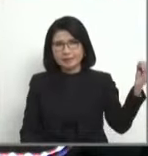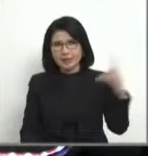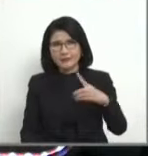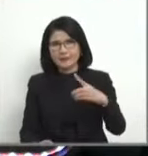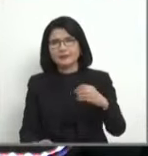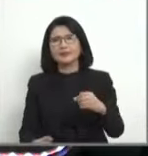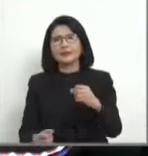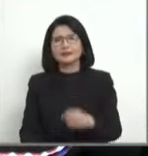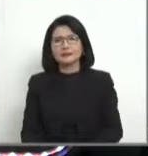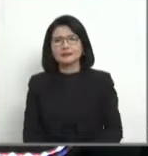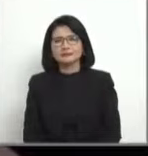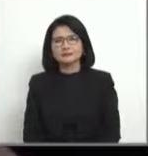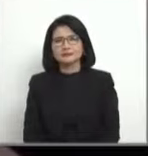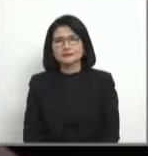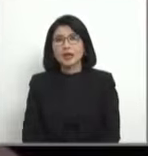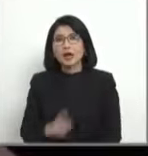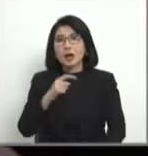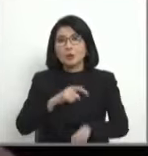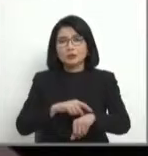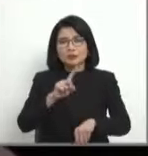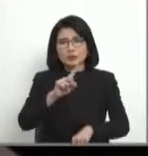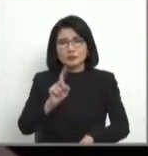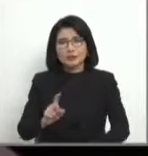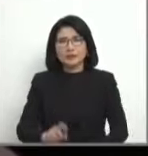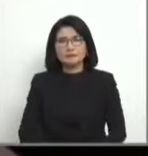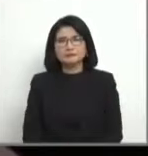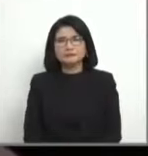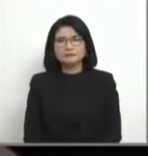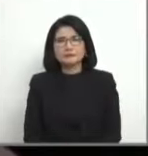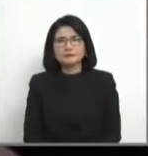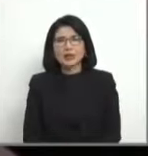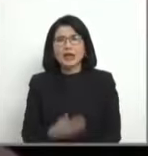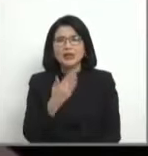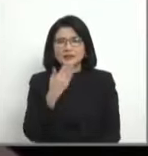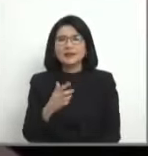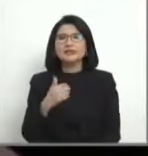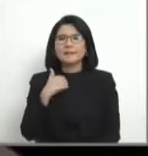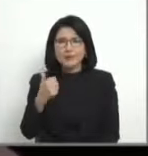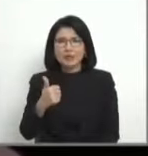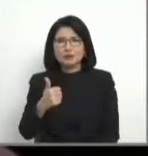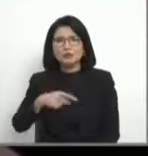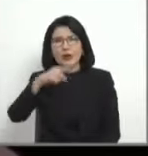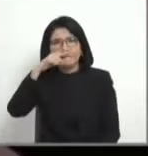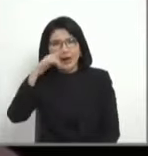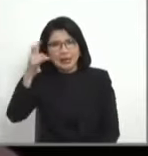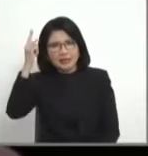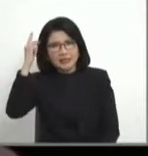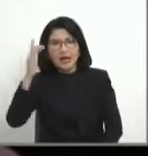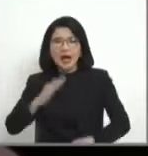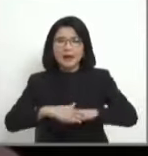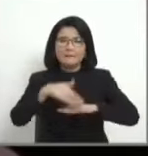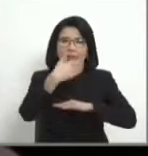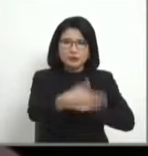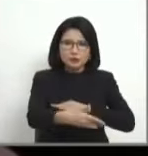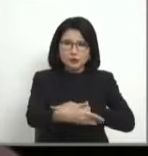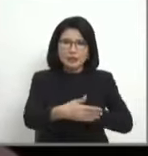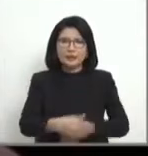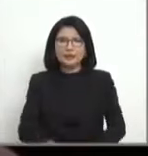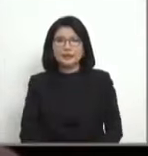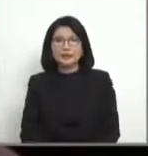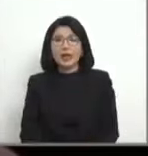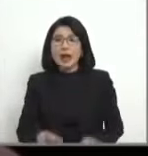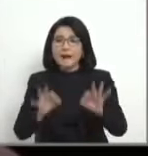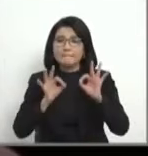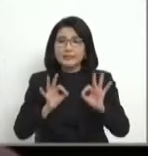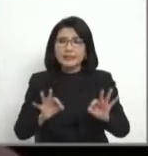nomor 3. 1 menit, silakan dimulai dari Anda bicara. Ya, terima kasih. Bagus Pak Ganjar. Kami teruskan. Jadi kami melihat